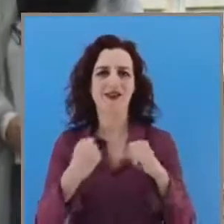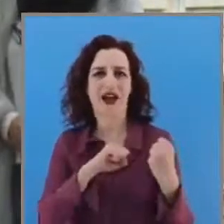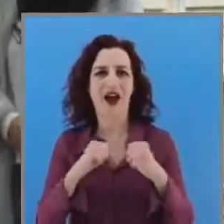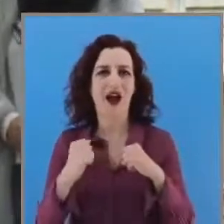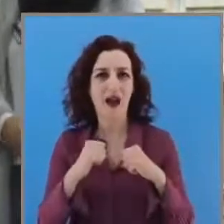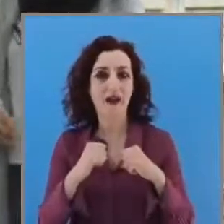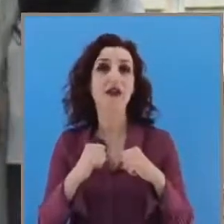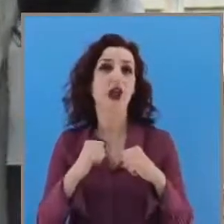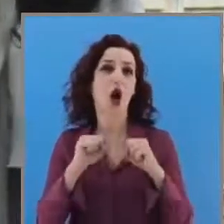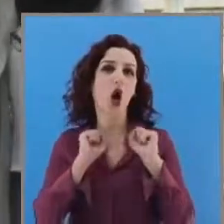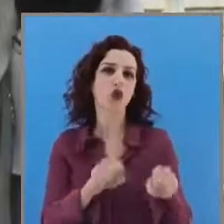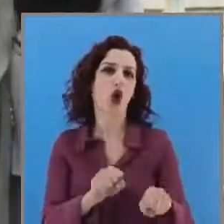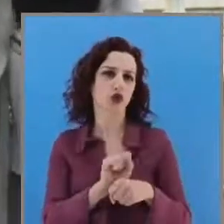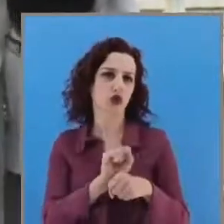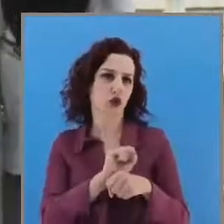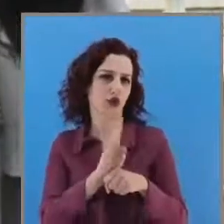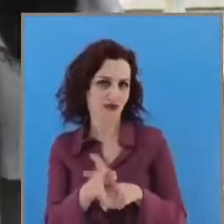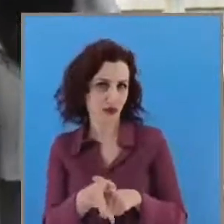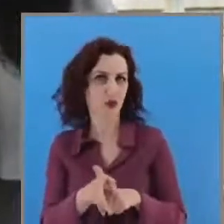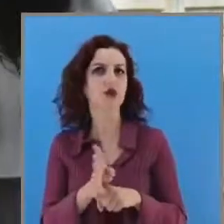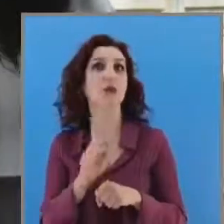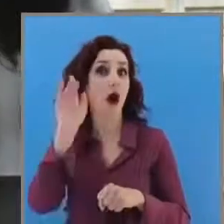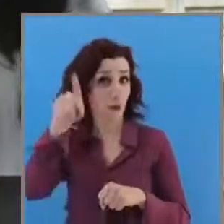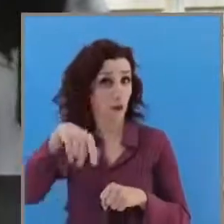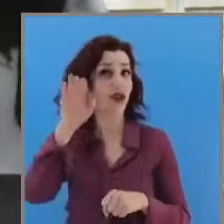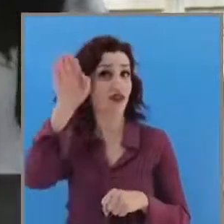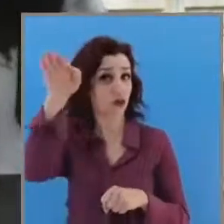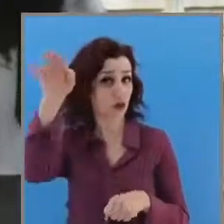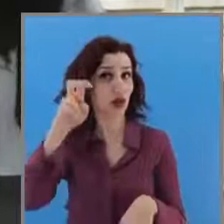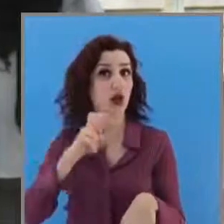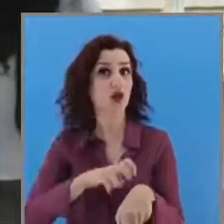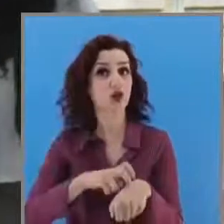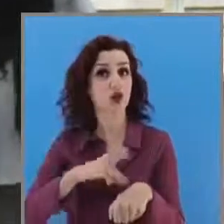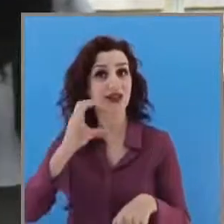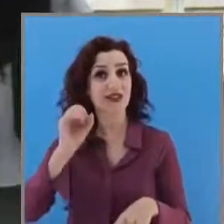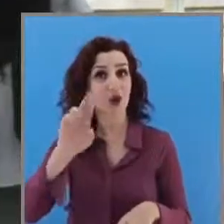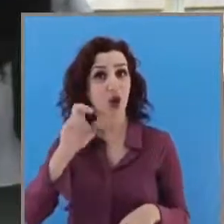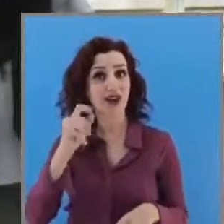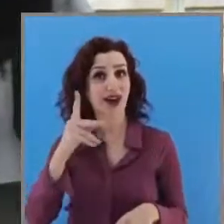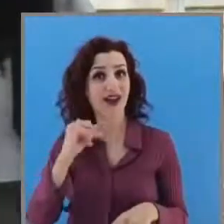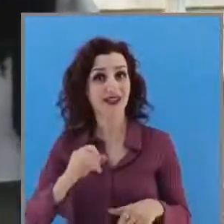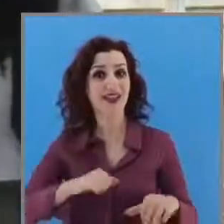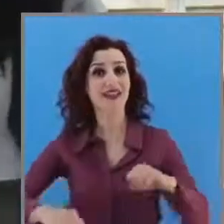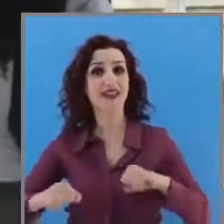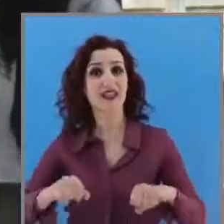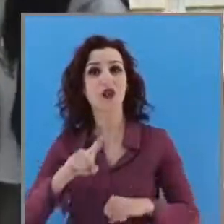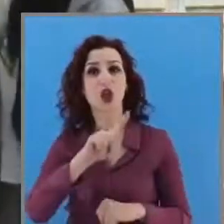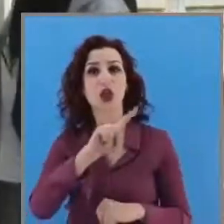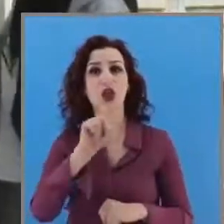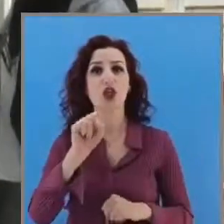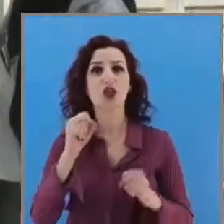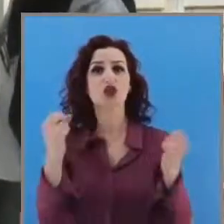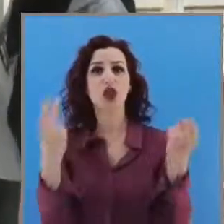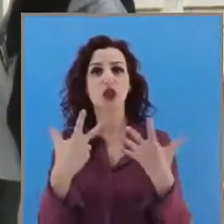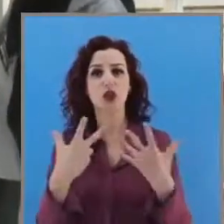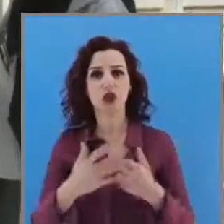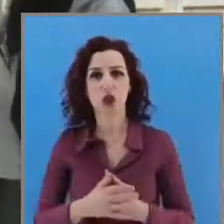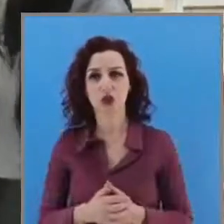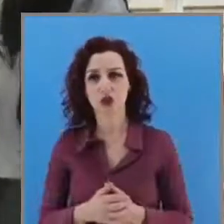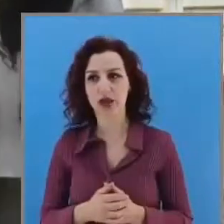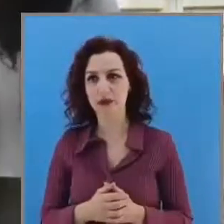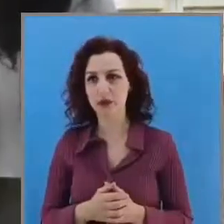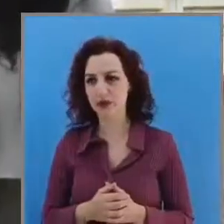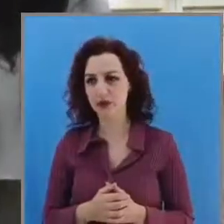anche per il futuro. Dottoressa Corradi, il direttore del 118. Grazie. Grazie Presidente per la sua